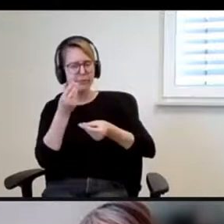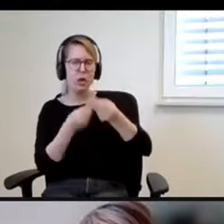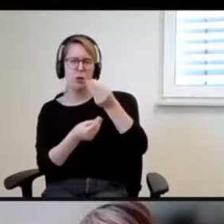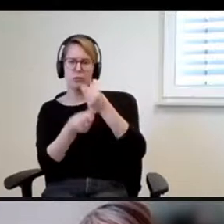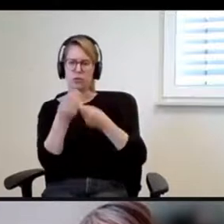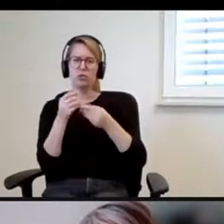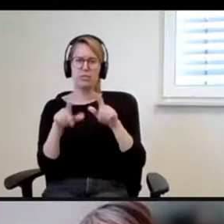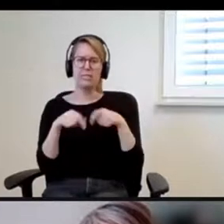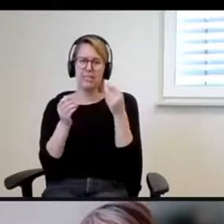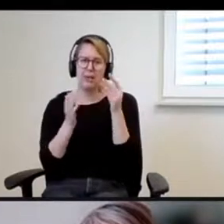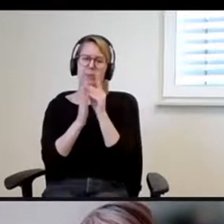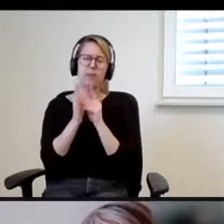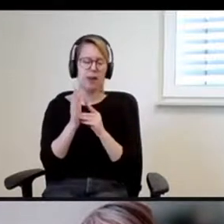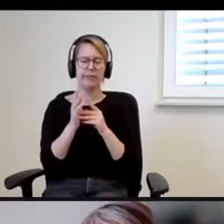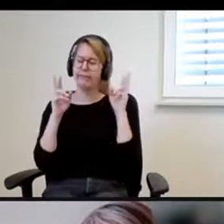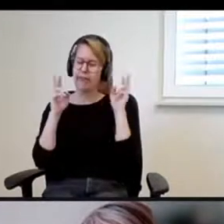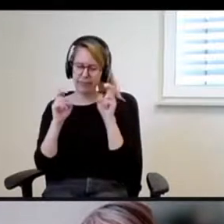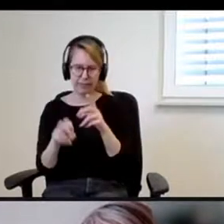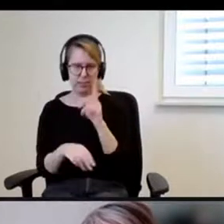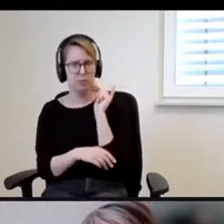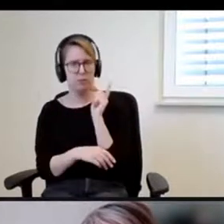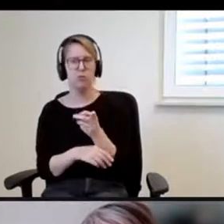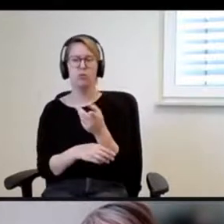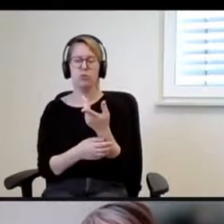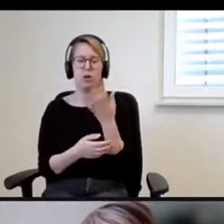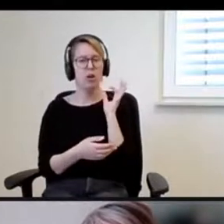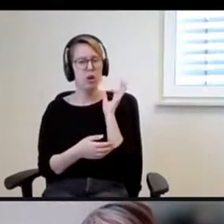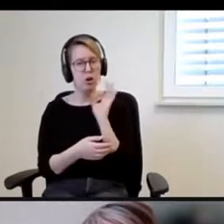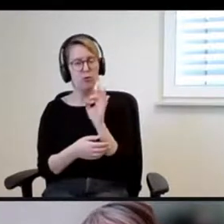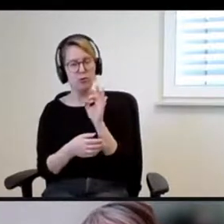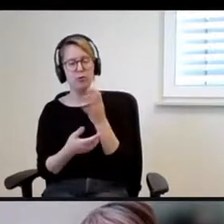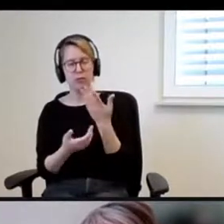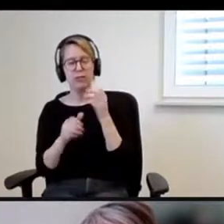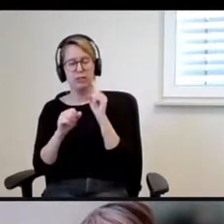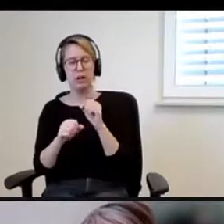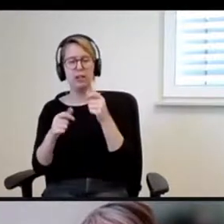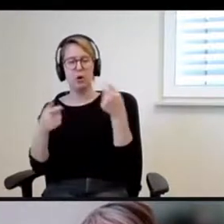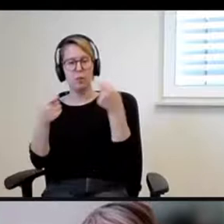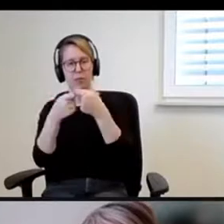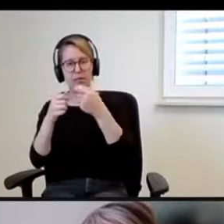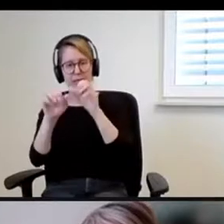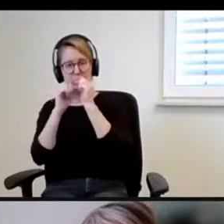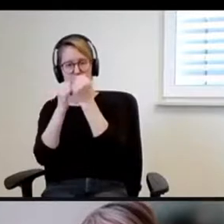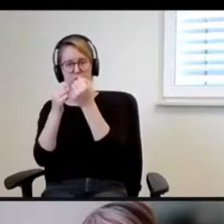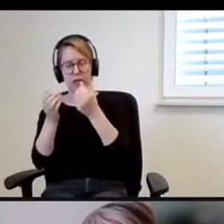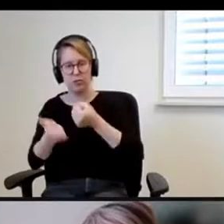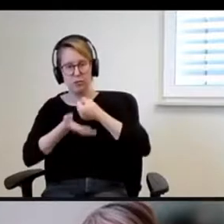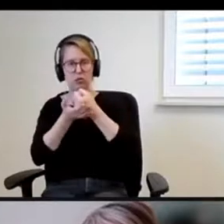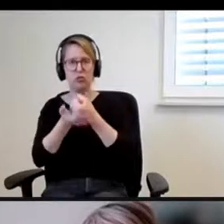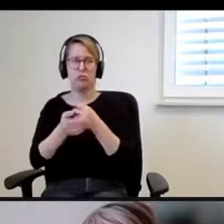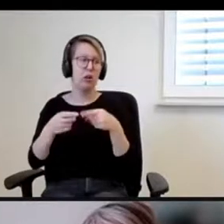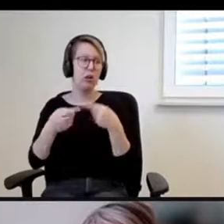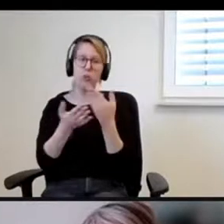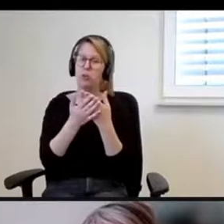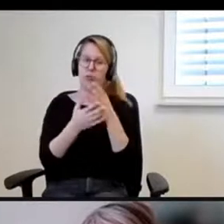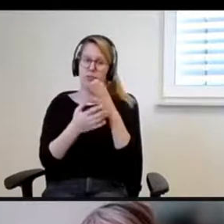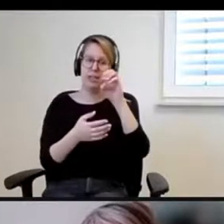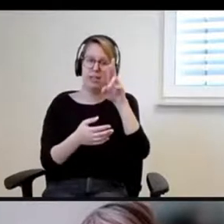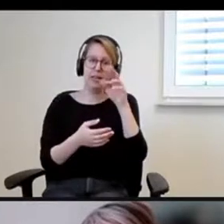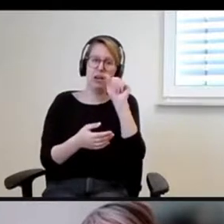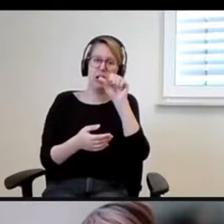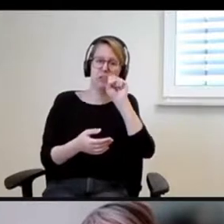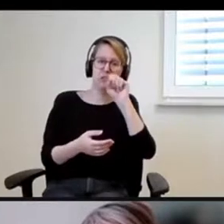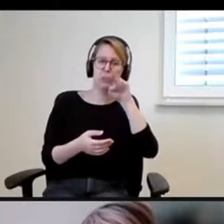soutenir les États membres dans ce domaine. Et bien sûr, nous avons le programme Erasmus en la matière, qui doit aussi être